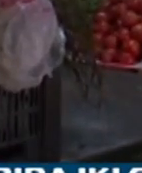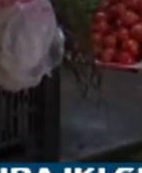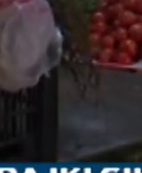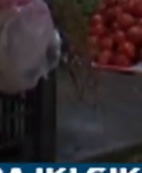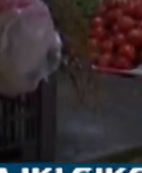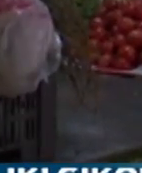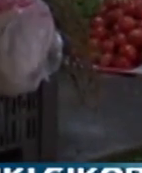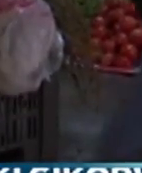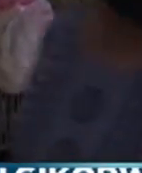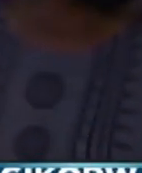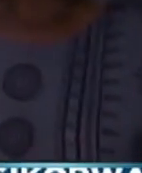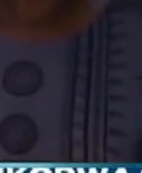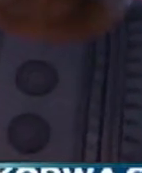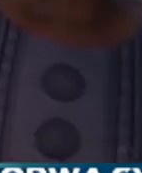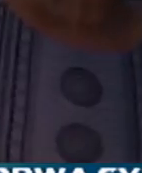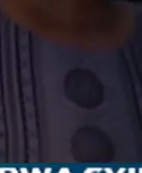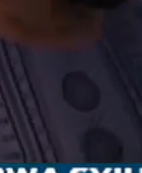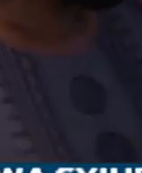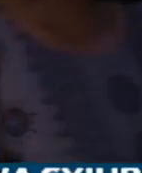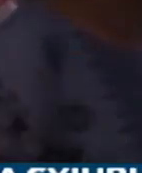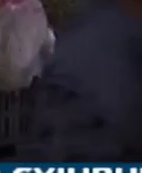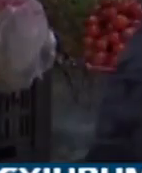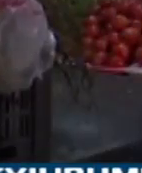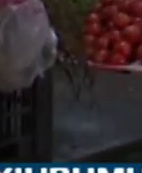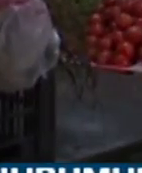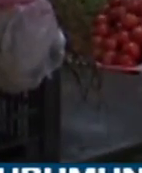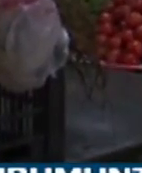intera biragorana kuko haba hari abantu benshi,